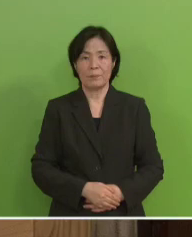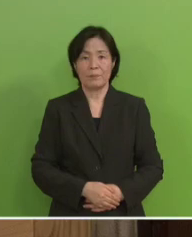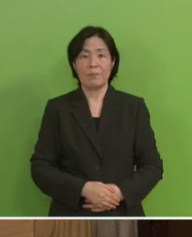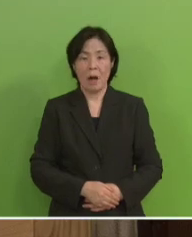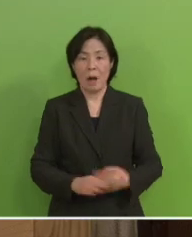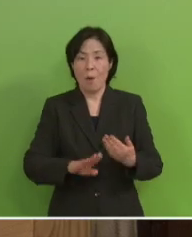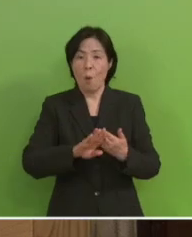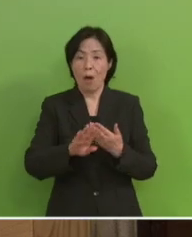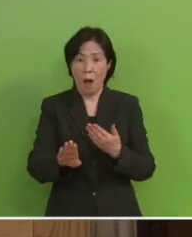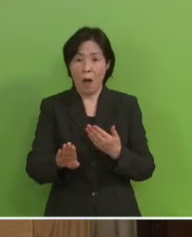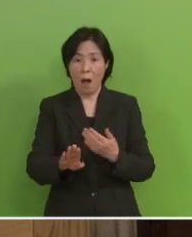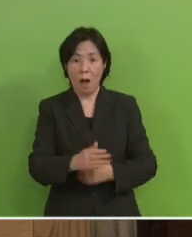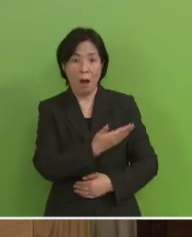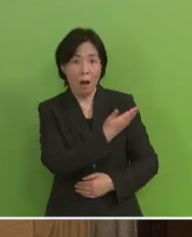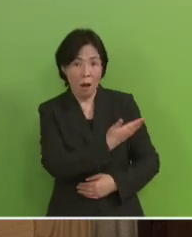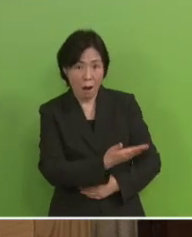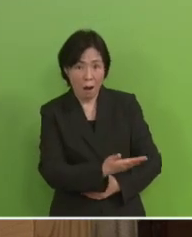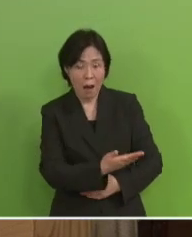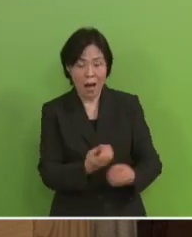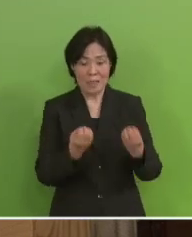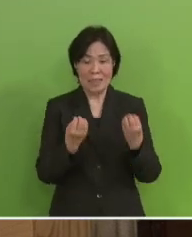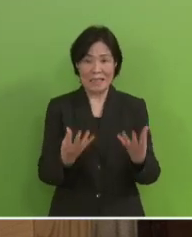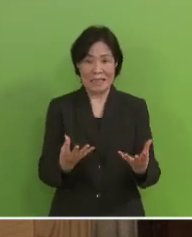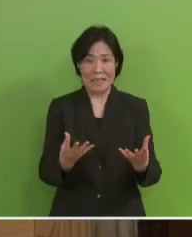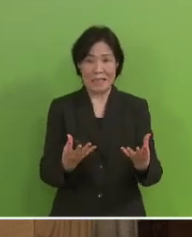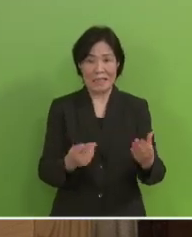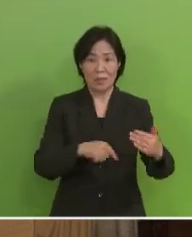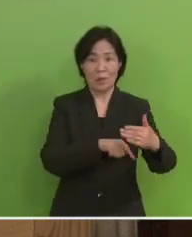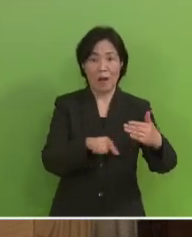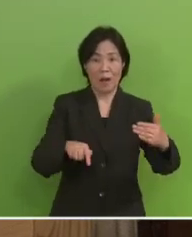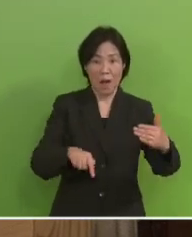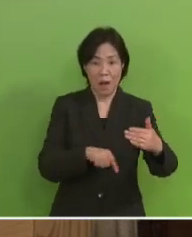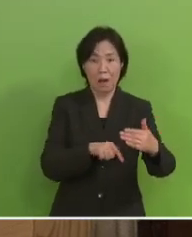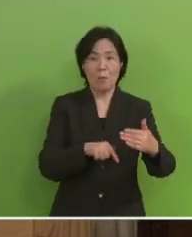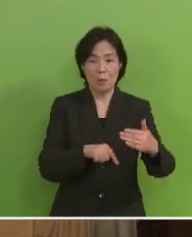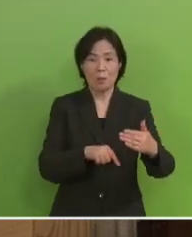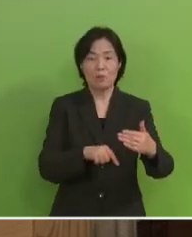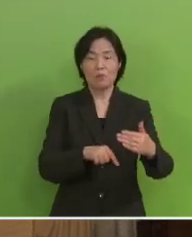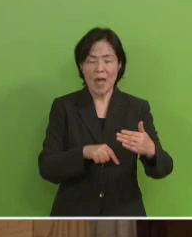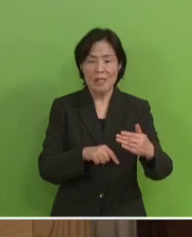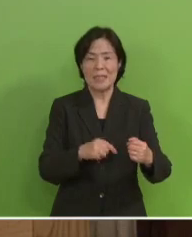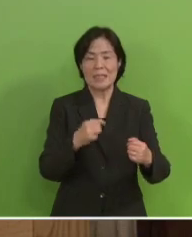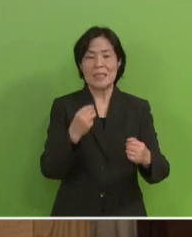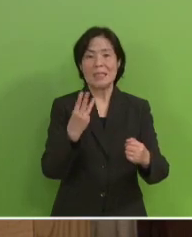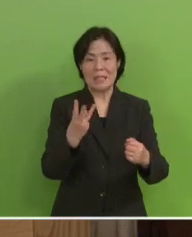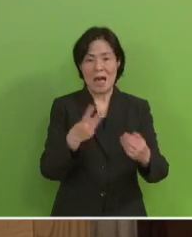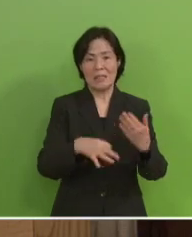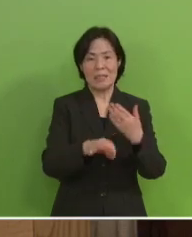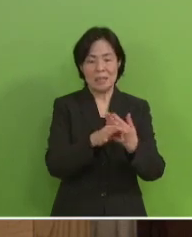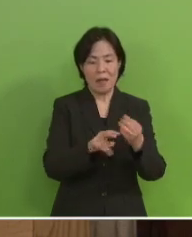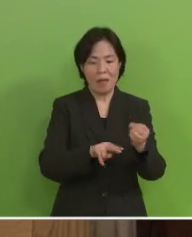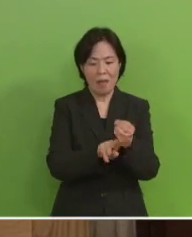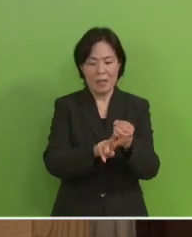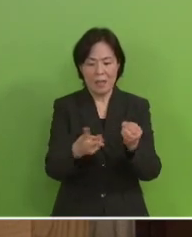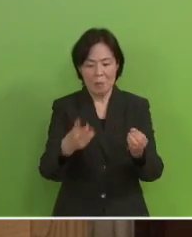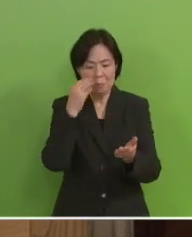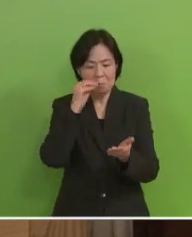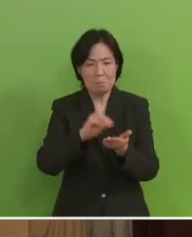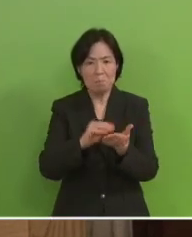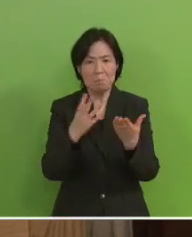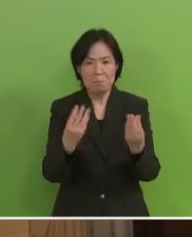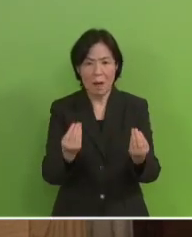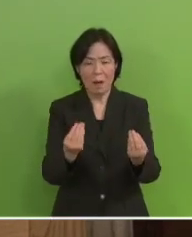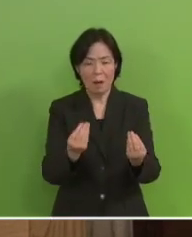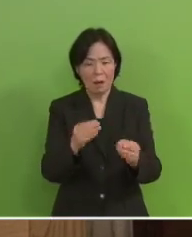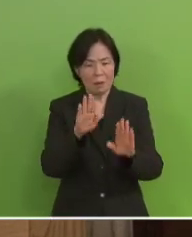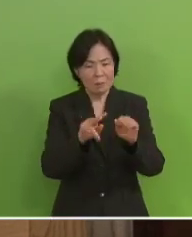このほかこちらの新規の中でもすでに3時0変異株の陽性が確認されていますまあこれ